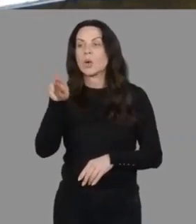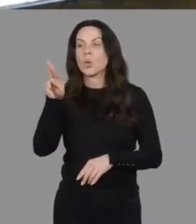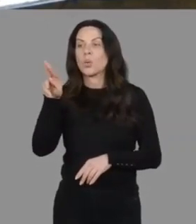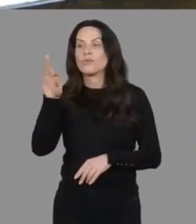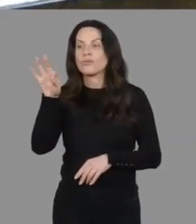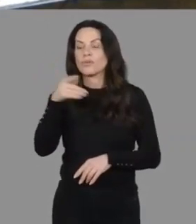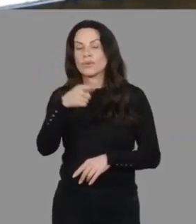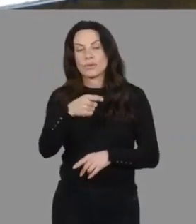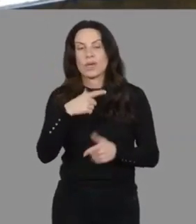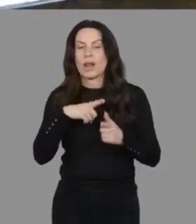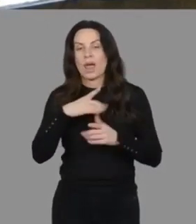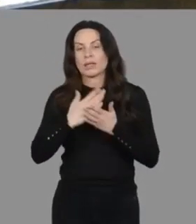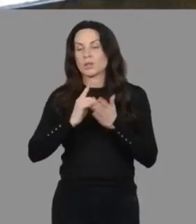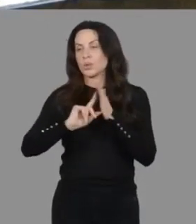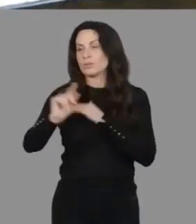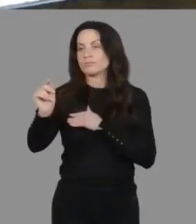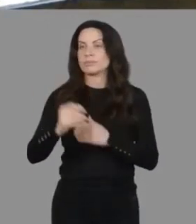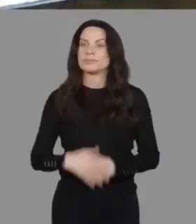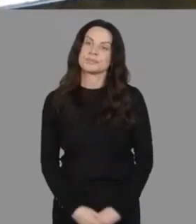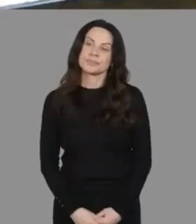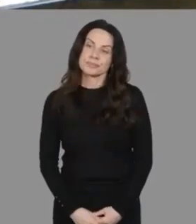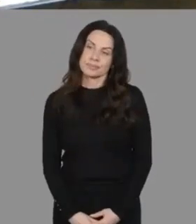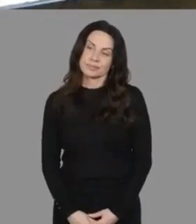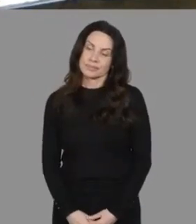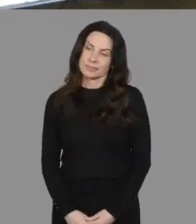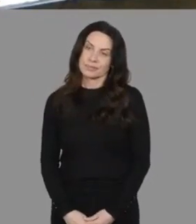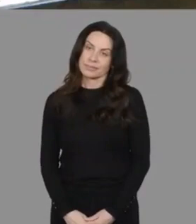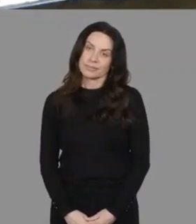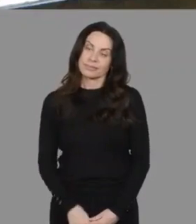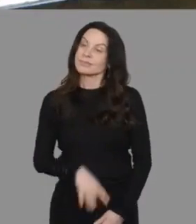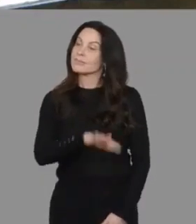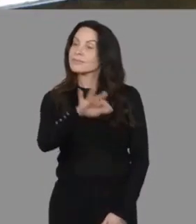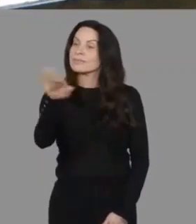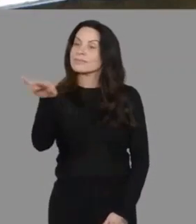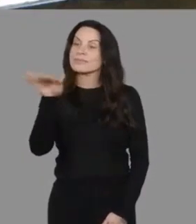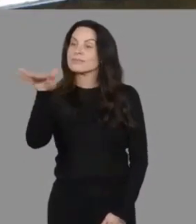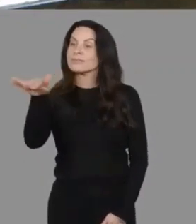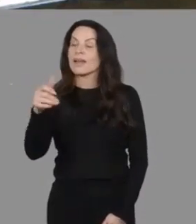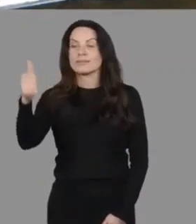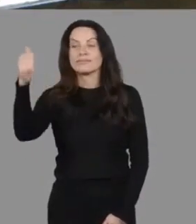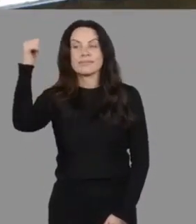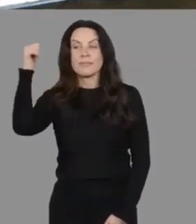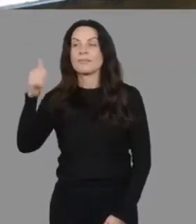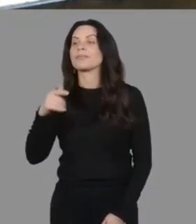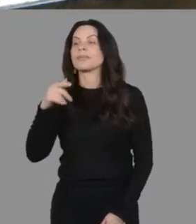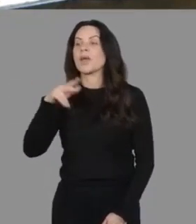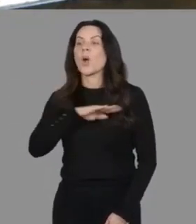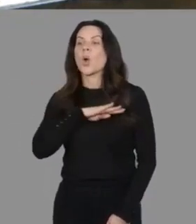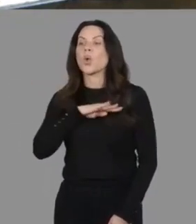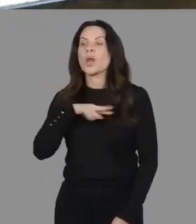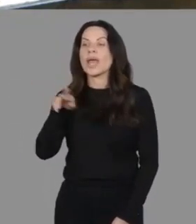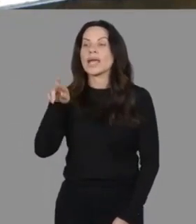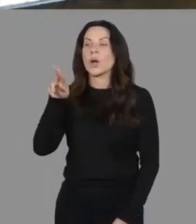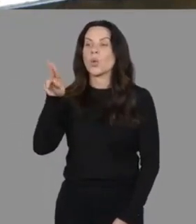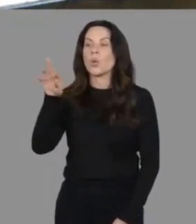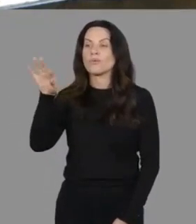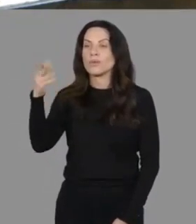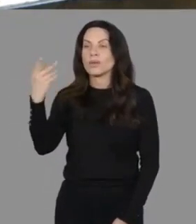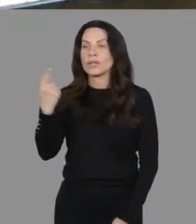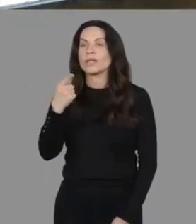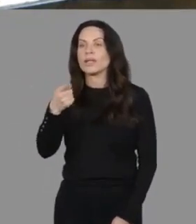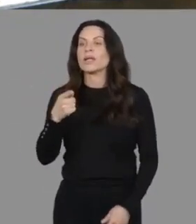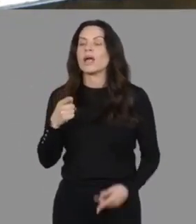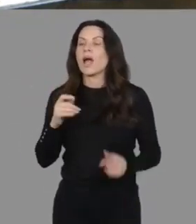gerade draußen. Ah, wo ist er? Weiß ich. Oh, hinter mir. Ja, der Kollege ruft. Das fand ich auch schön, diese Aktion